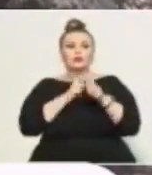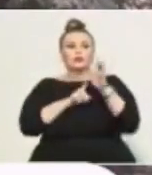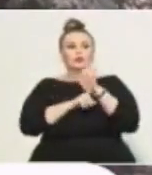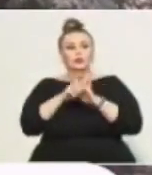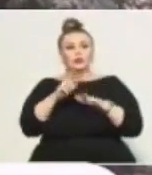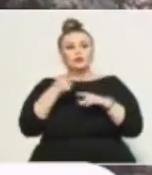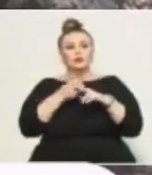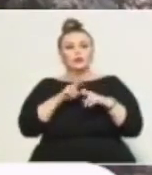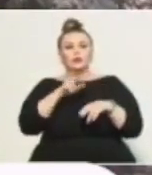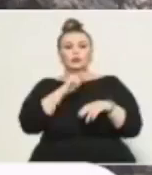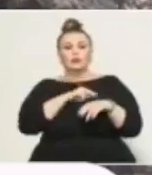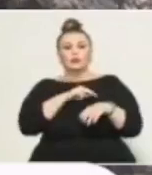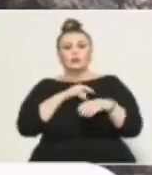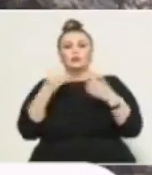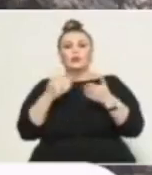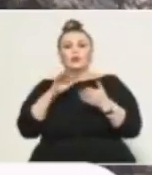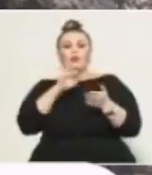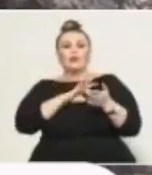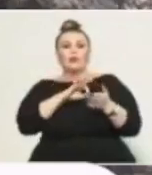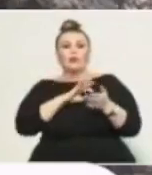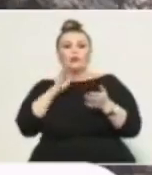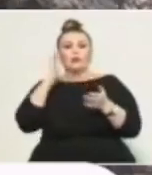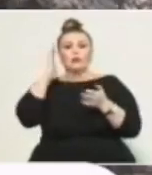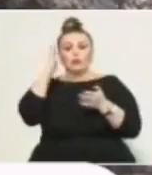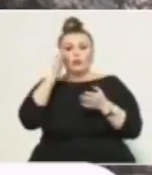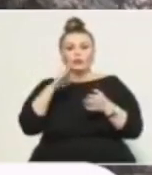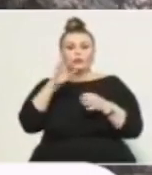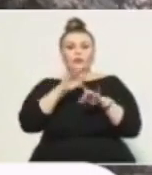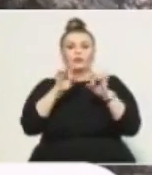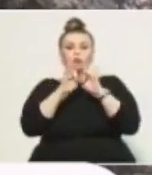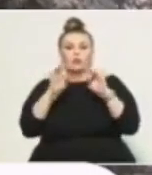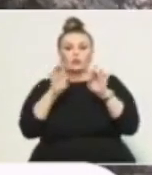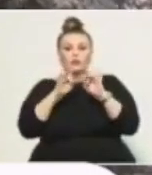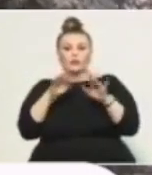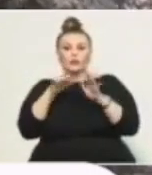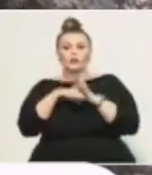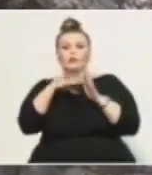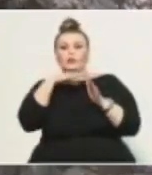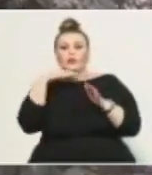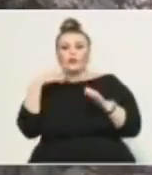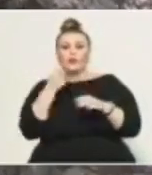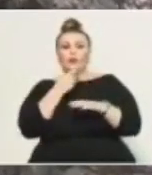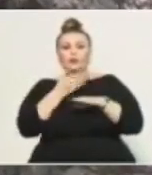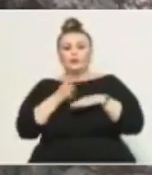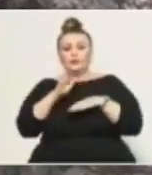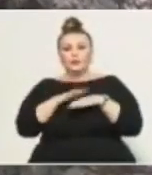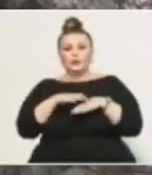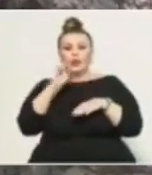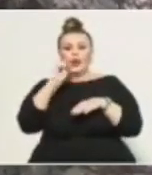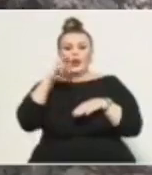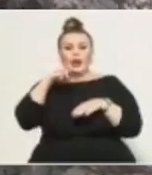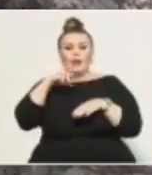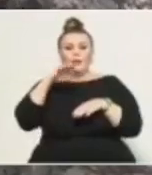bu islahatların nə ilə nəticələnəcəyini isə söyləmək çox çətindir.